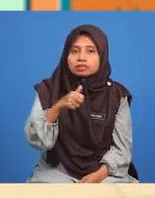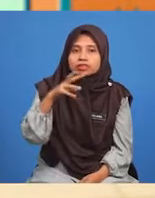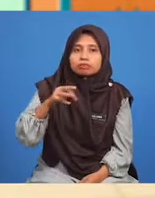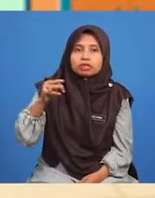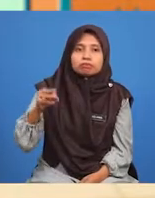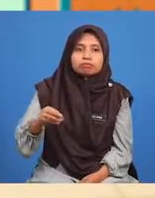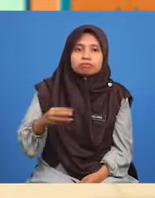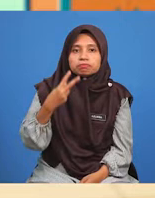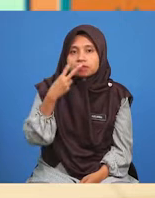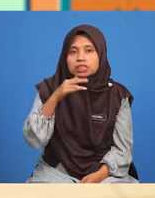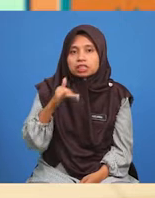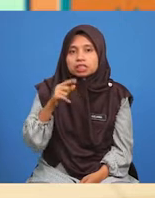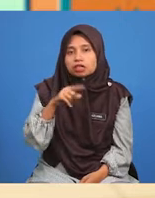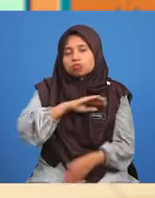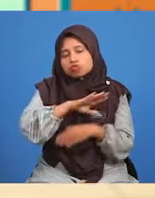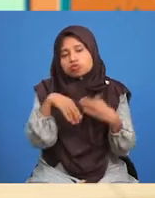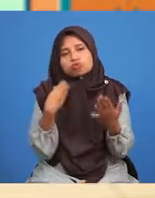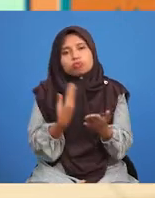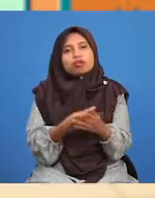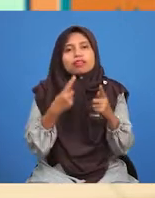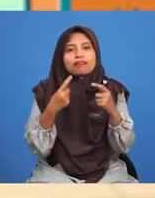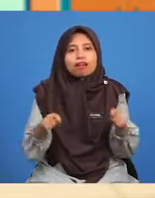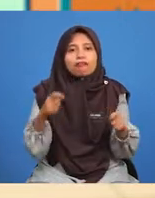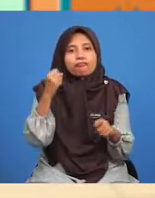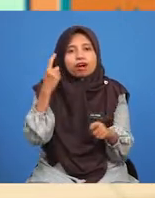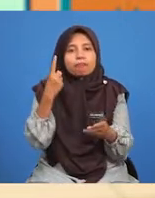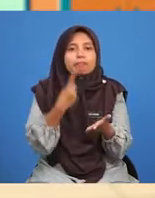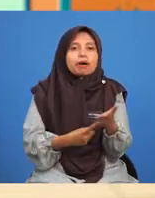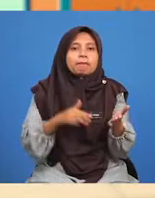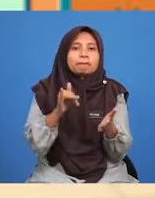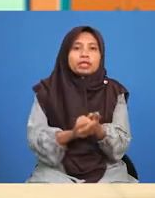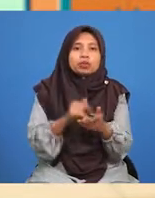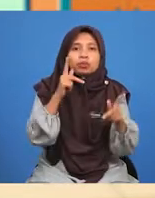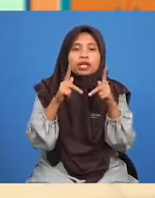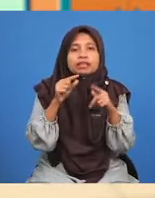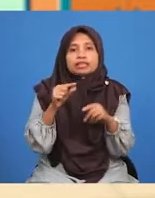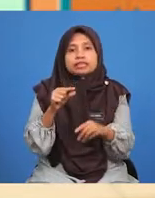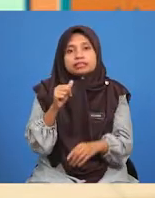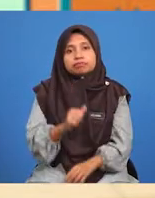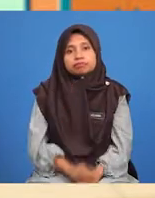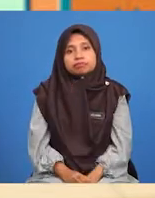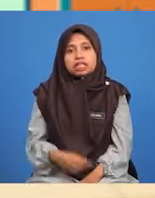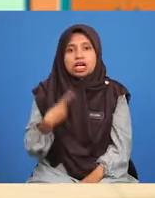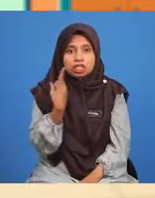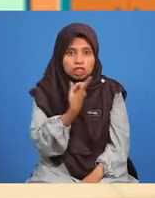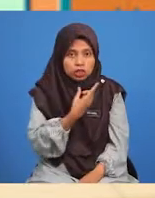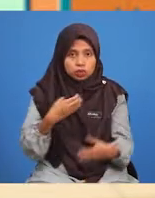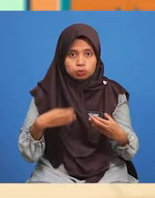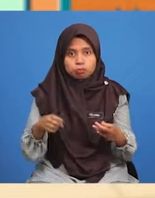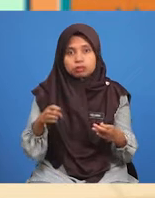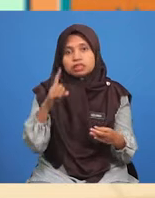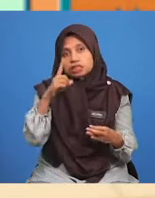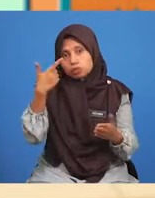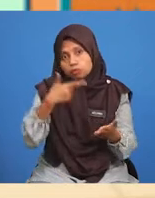Bagus, murid-murid. Nampaknya kamu semua sudah memahami apa itu kata ganda. Kita cuba